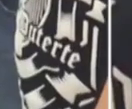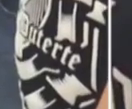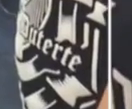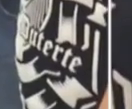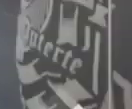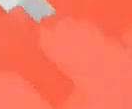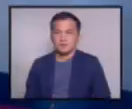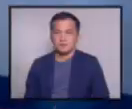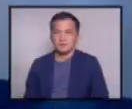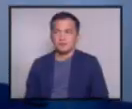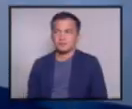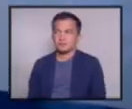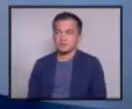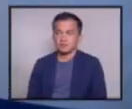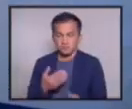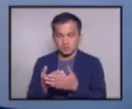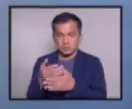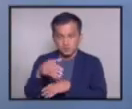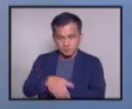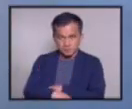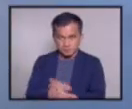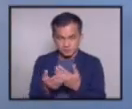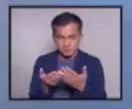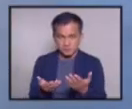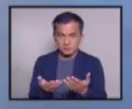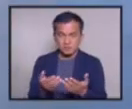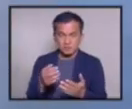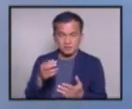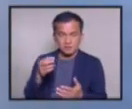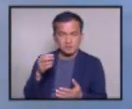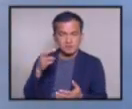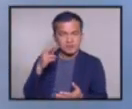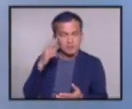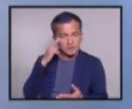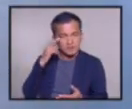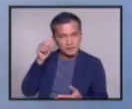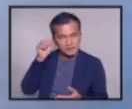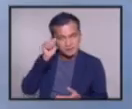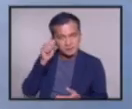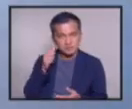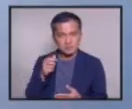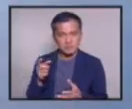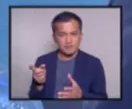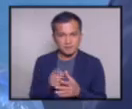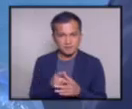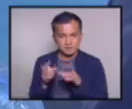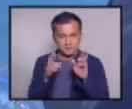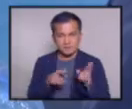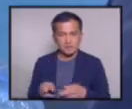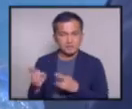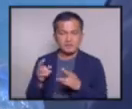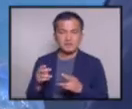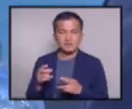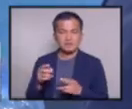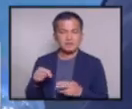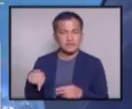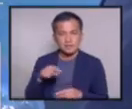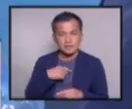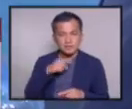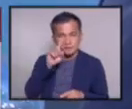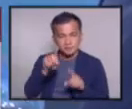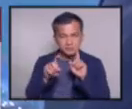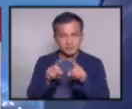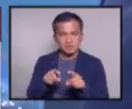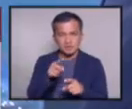Police Commission. Magandang gabi po sa inyo, Sir Raffy Alunan. Sa unang round po ng ating tanungan, kayo po